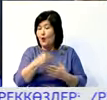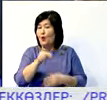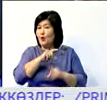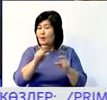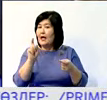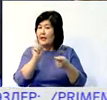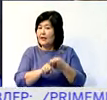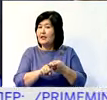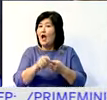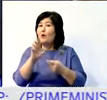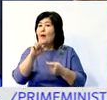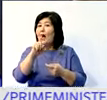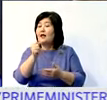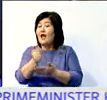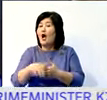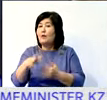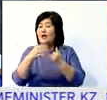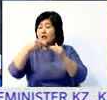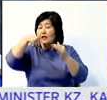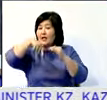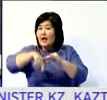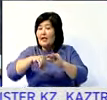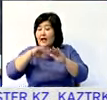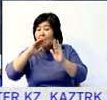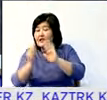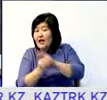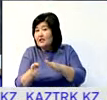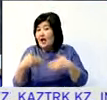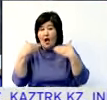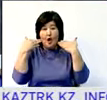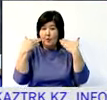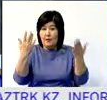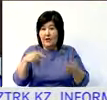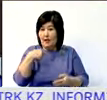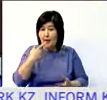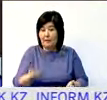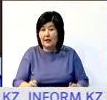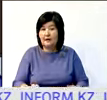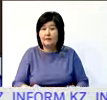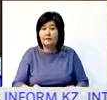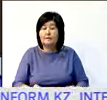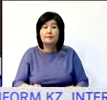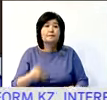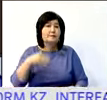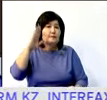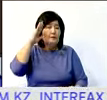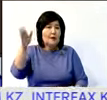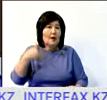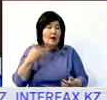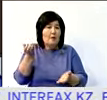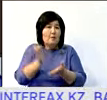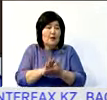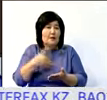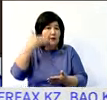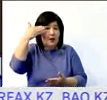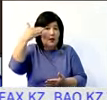мекемесіне тиесілі база аумағында тіпті жерасты цистерналары жасырылғанын білмейтінін мәлімдеді. Көшекбаевпен мен өмірі таныс емеспін. Қалған